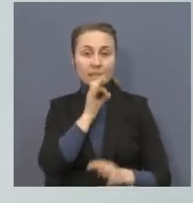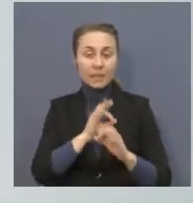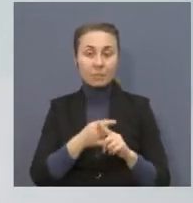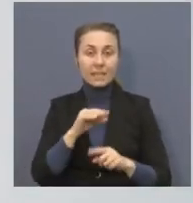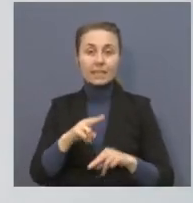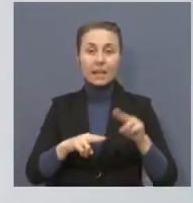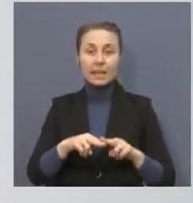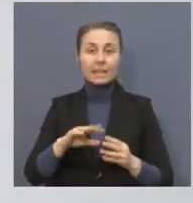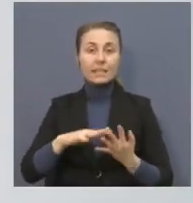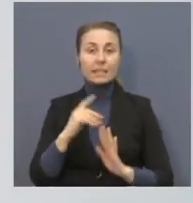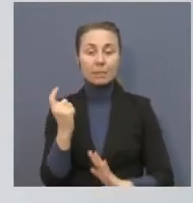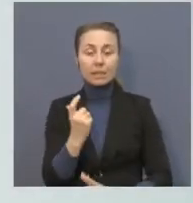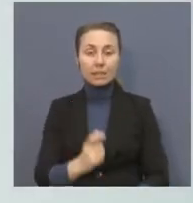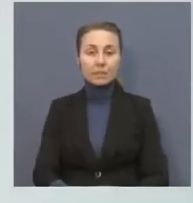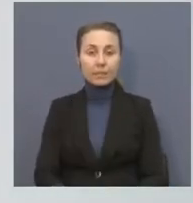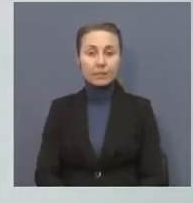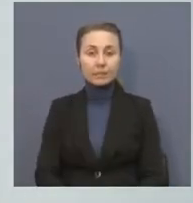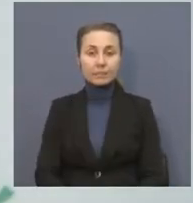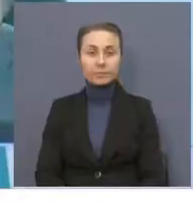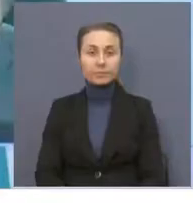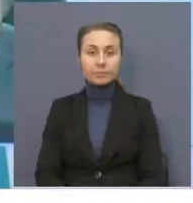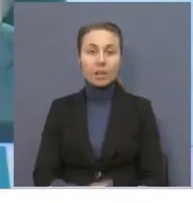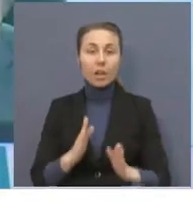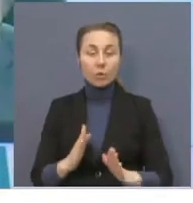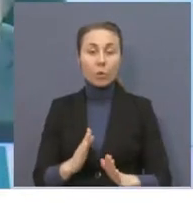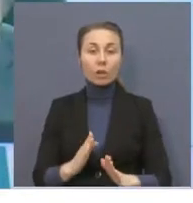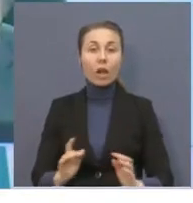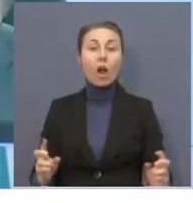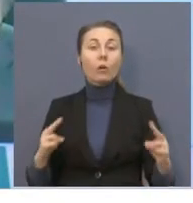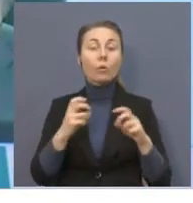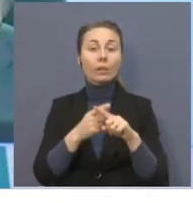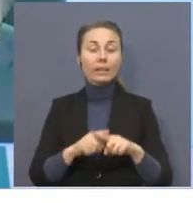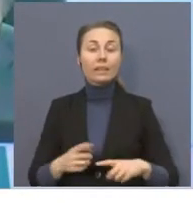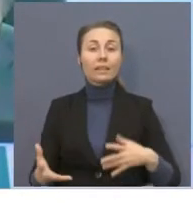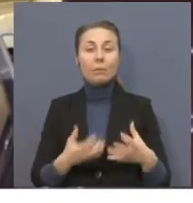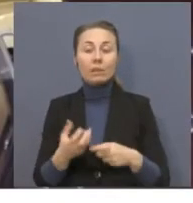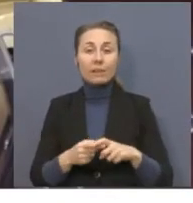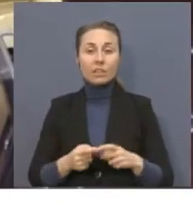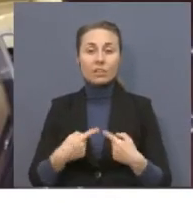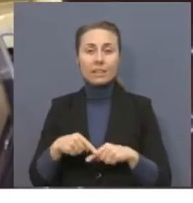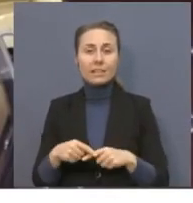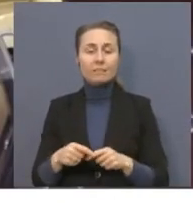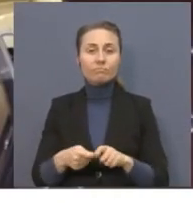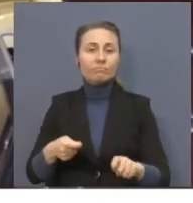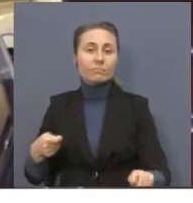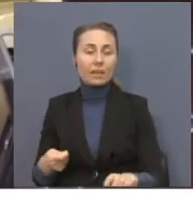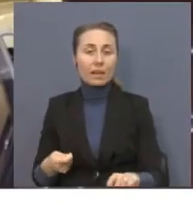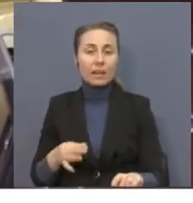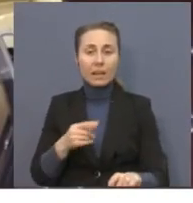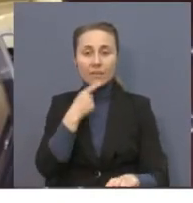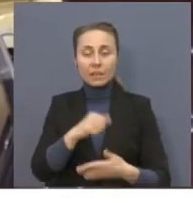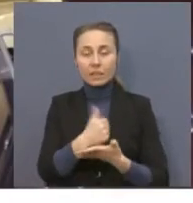строительстве, сельском хозяйстве. Только горнодобывающий сектор замедлил рост развития экономики страны, отметил